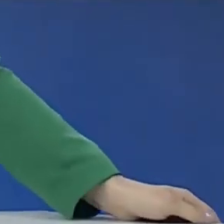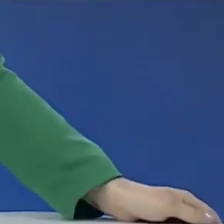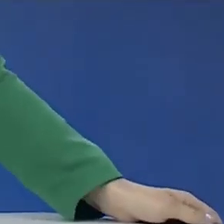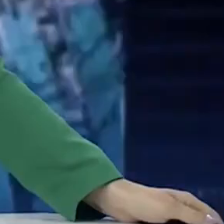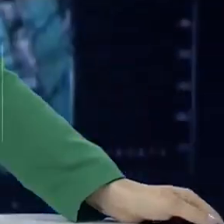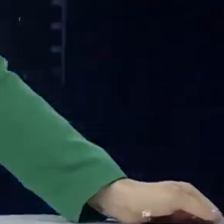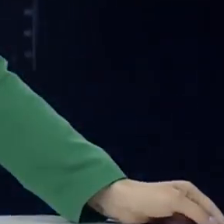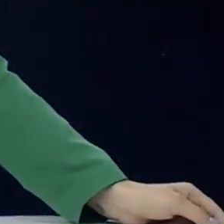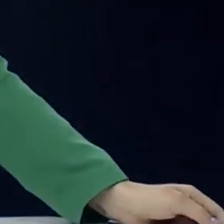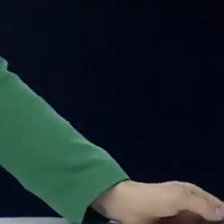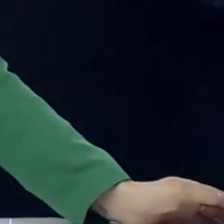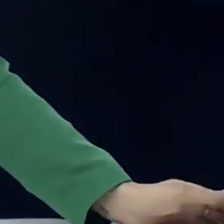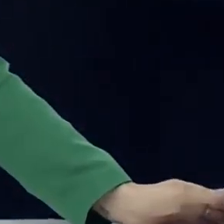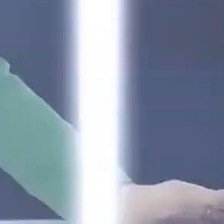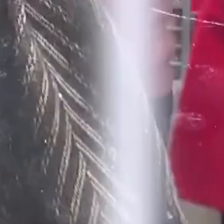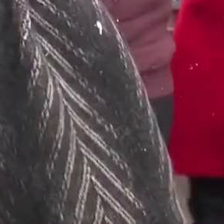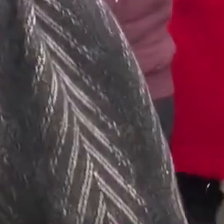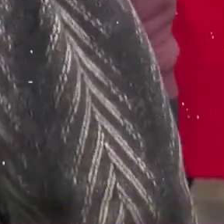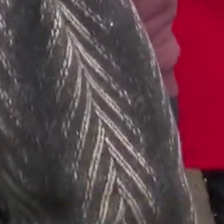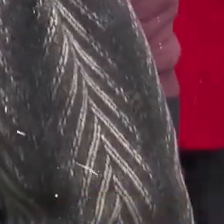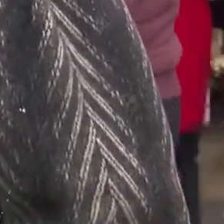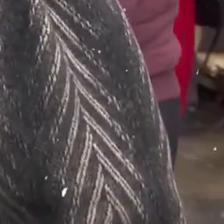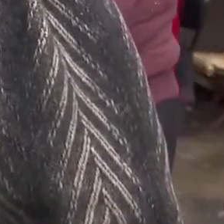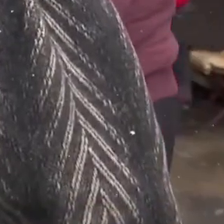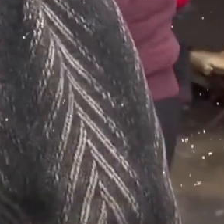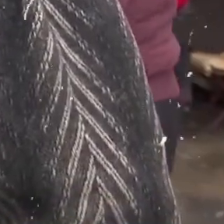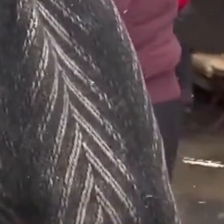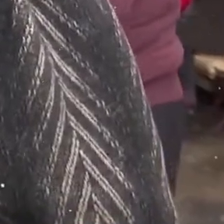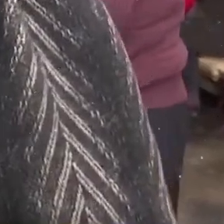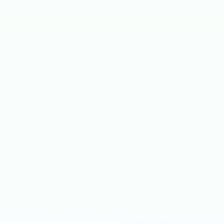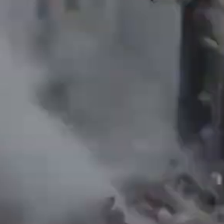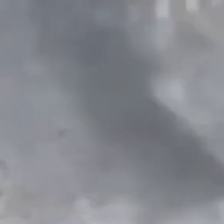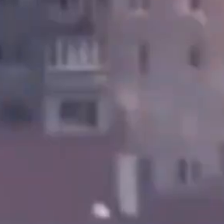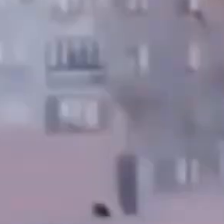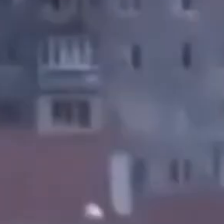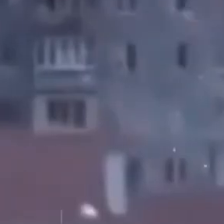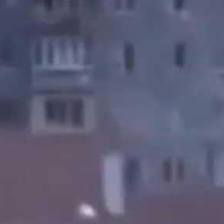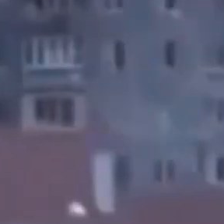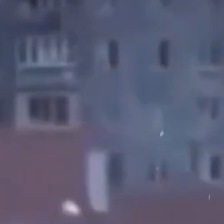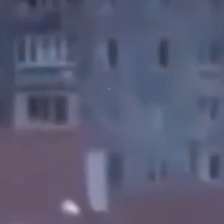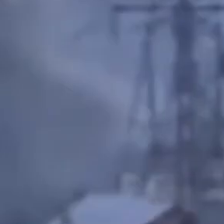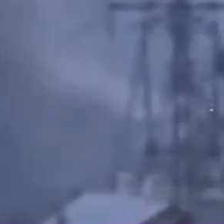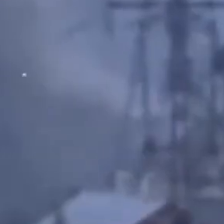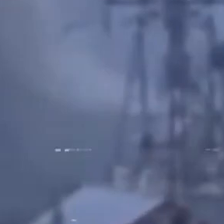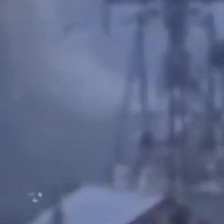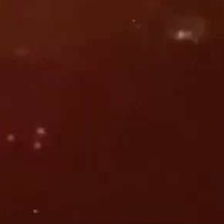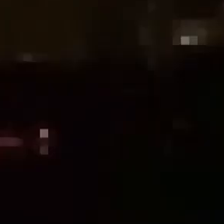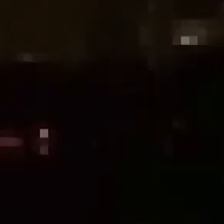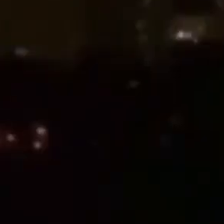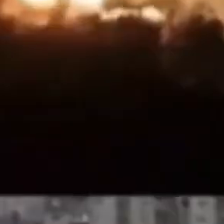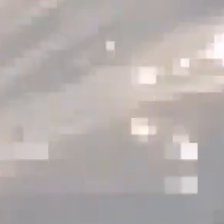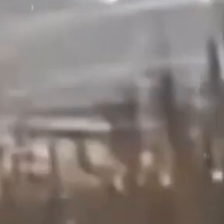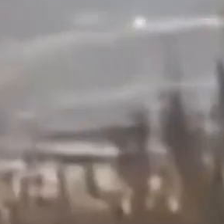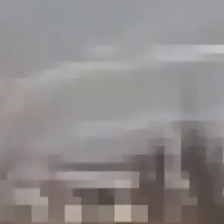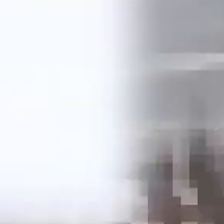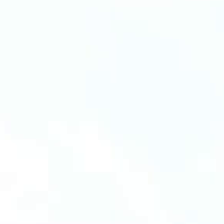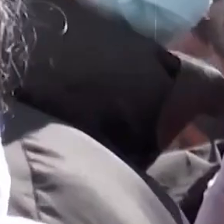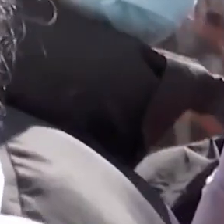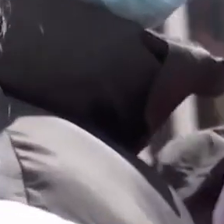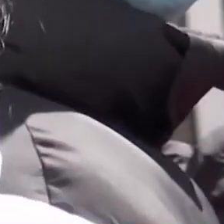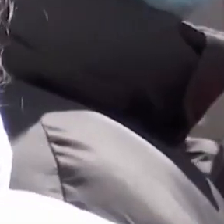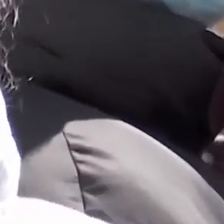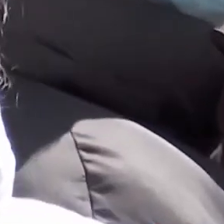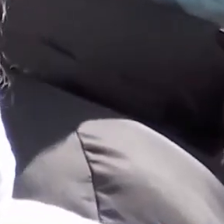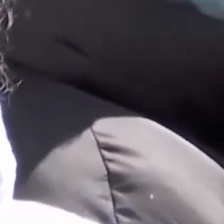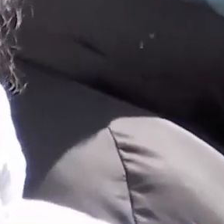ceea ce se atașează Doamne ținem rând și simplu știu să ducem nu se va